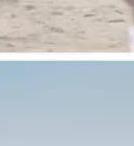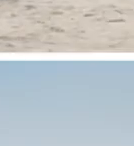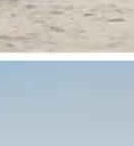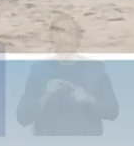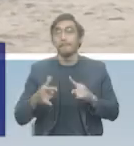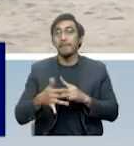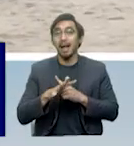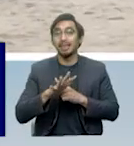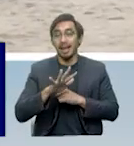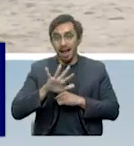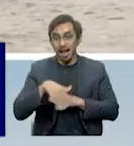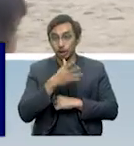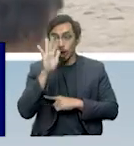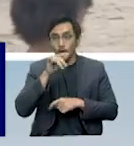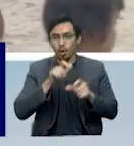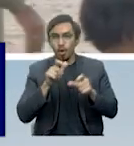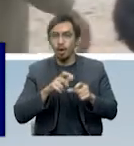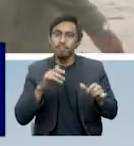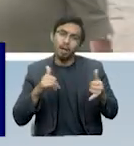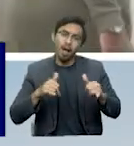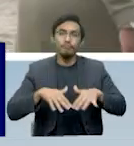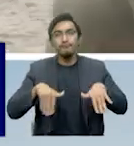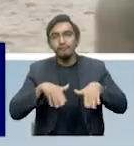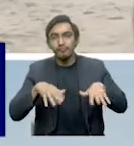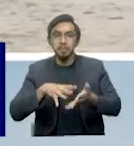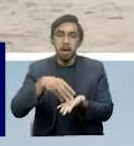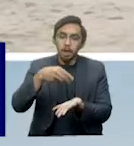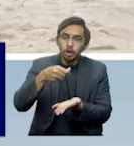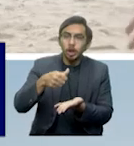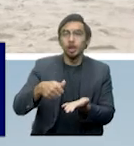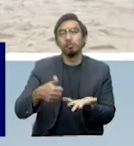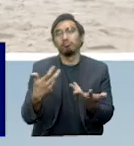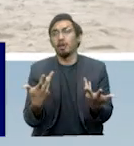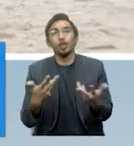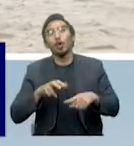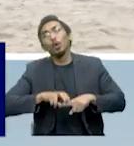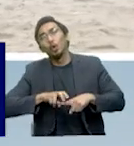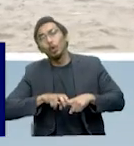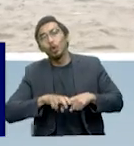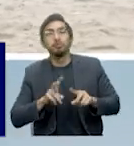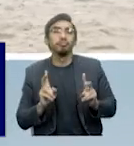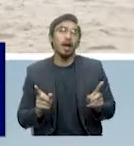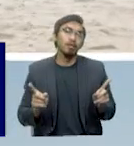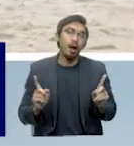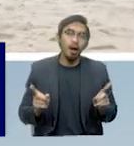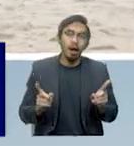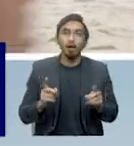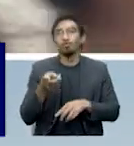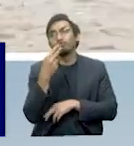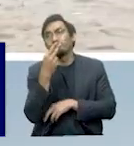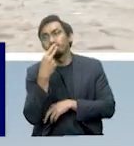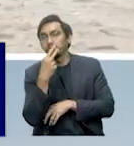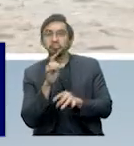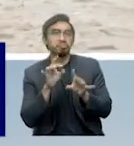pengunjung ini bisa bermain air, kemudian bermain pasir hingga duduk-duduk santai di pinggiran pantai sambil menikmati angin segar